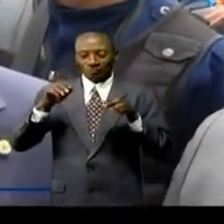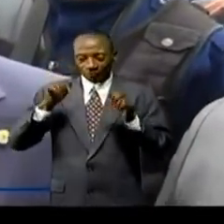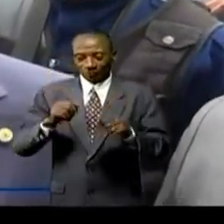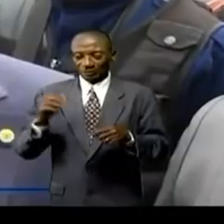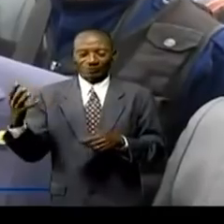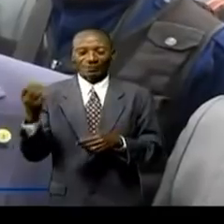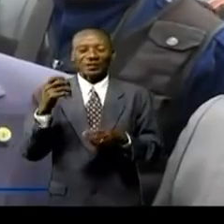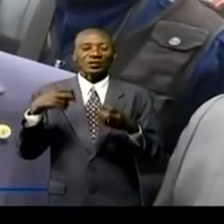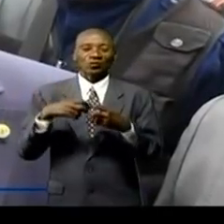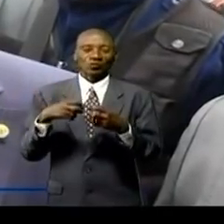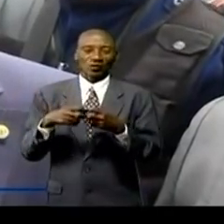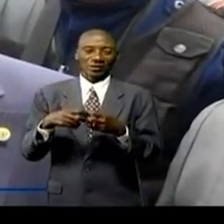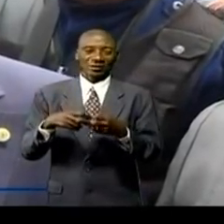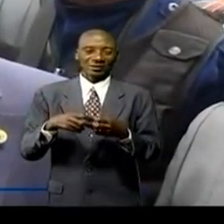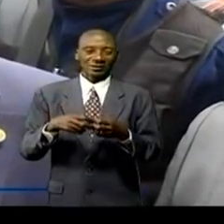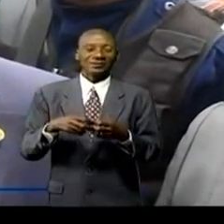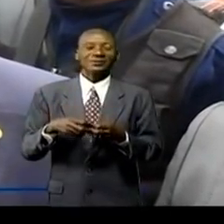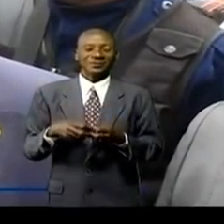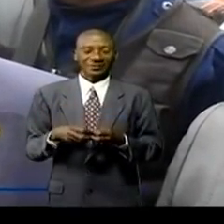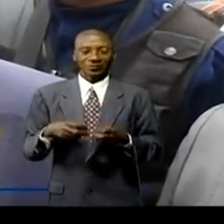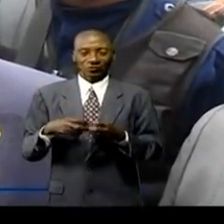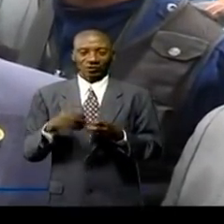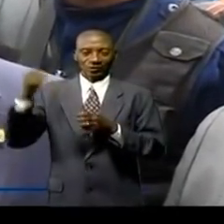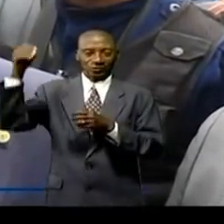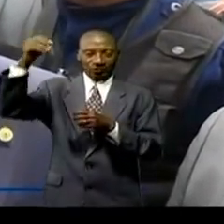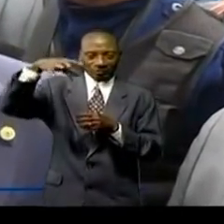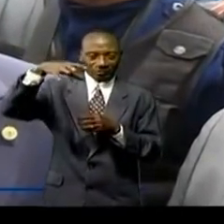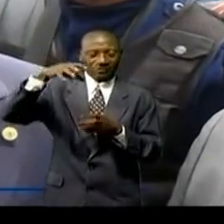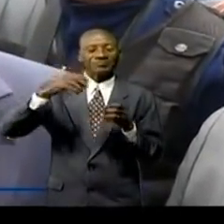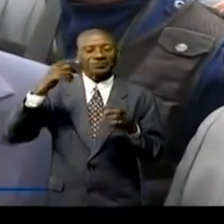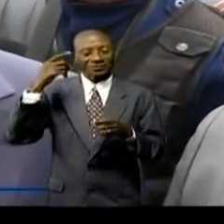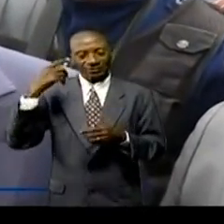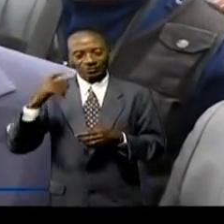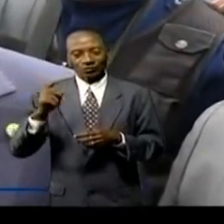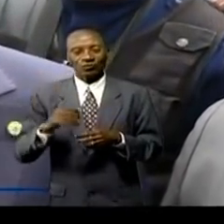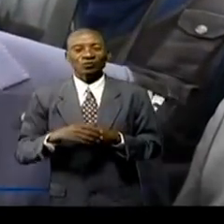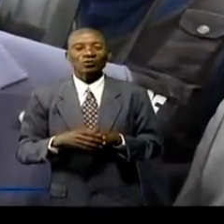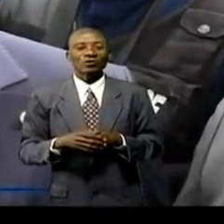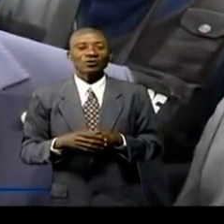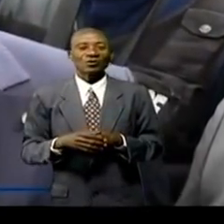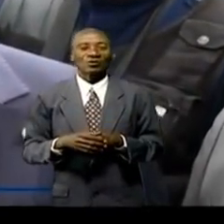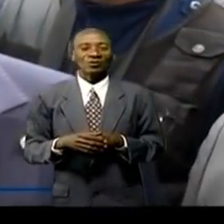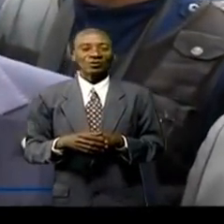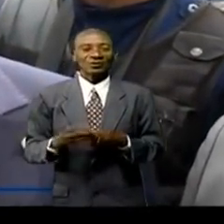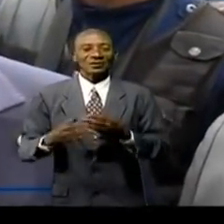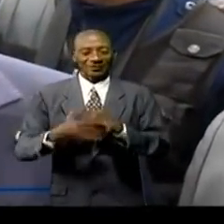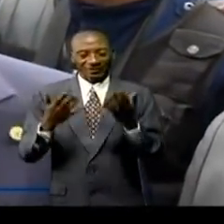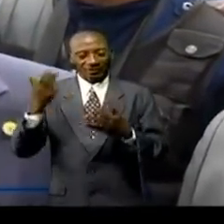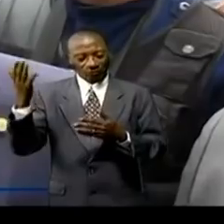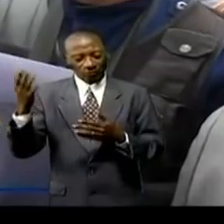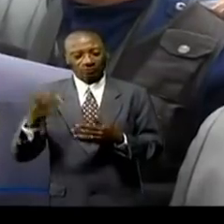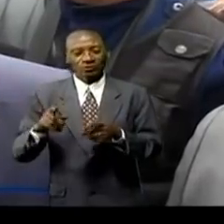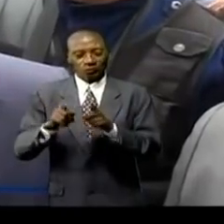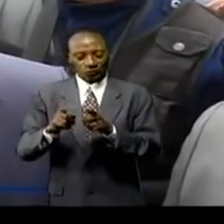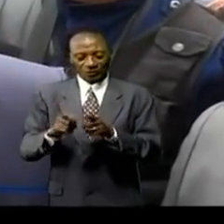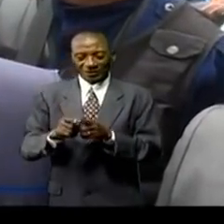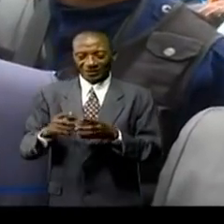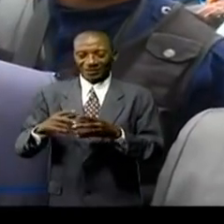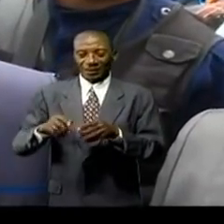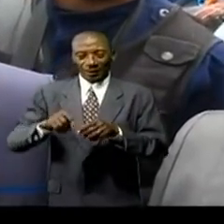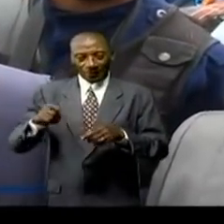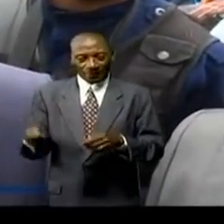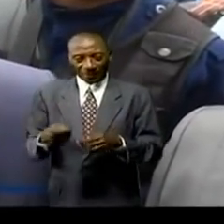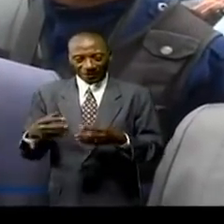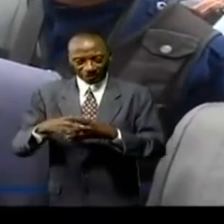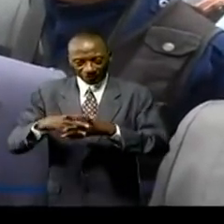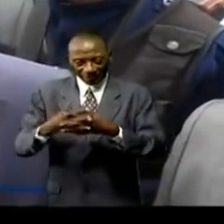Baraka, nous sommes sur un projet qui pourra consister à rénover la centrale hydroélectrique de Bendera pour faire en sorte que